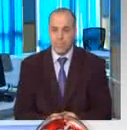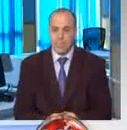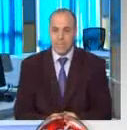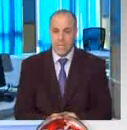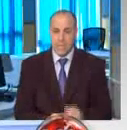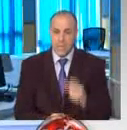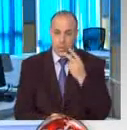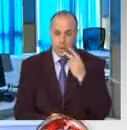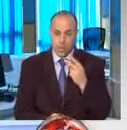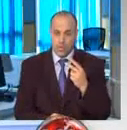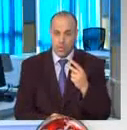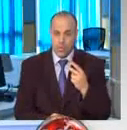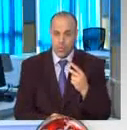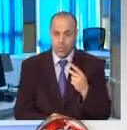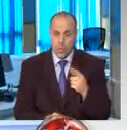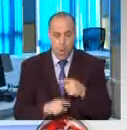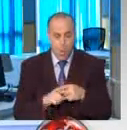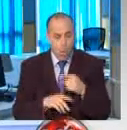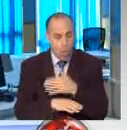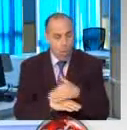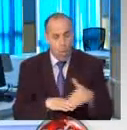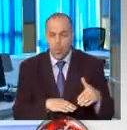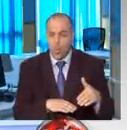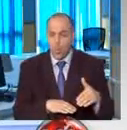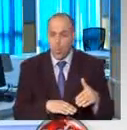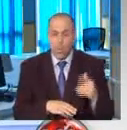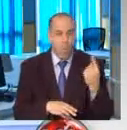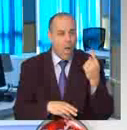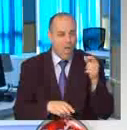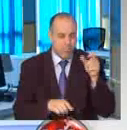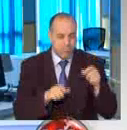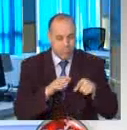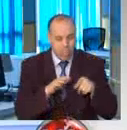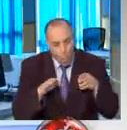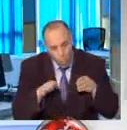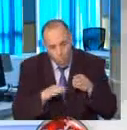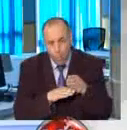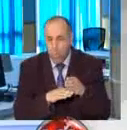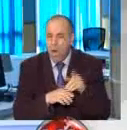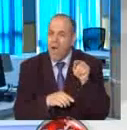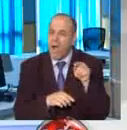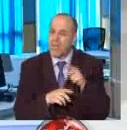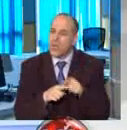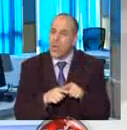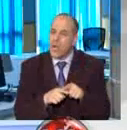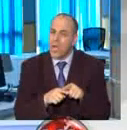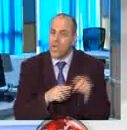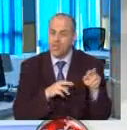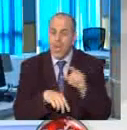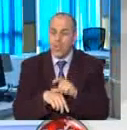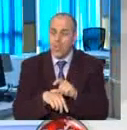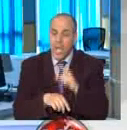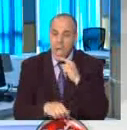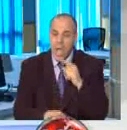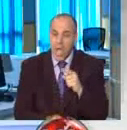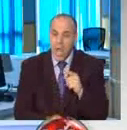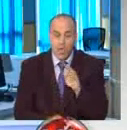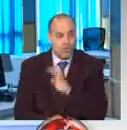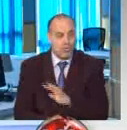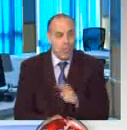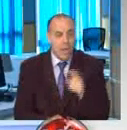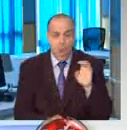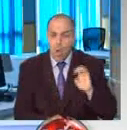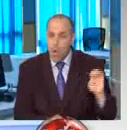تشهد الحدود اليونانية التي تعد المنفذ الرئيسي للاجئين والمهاجرين القادمين من تركيا نحو الشمال